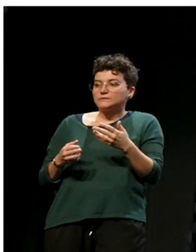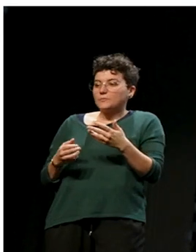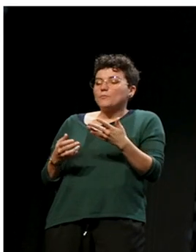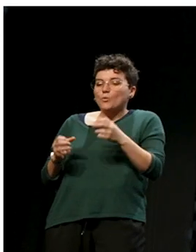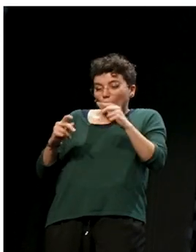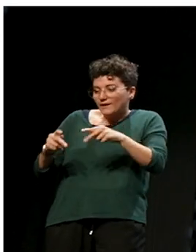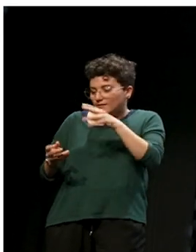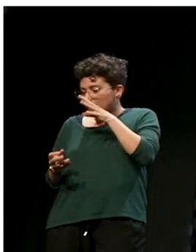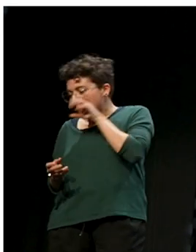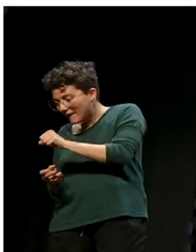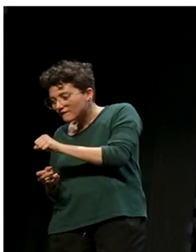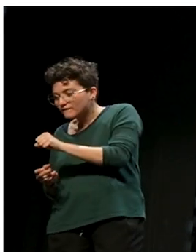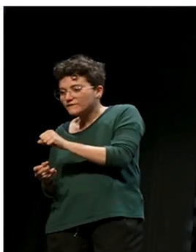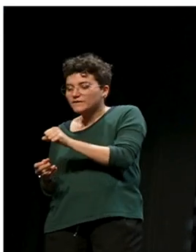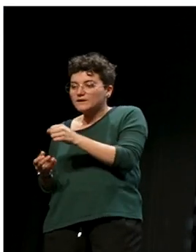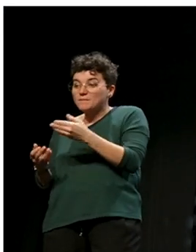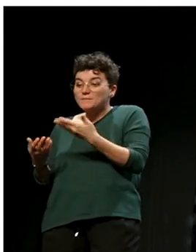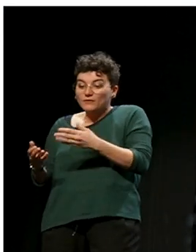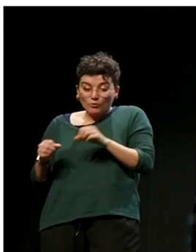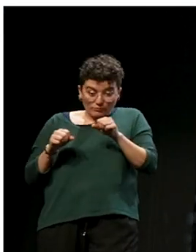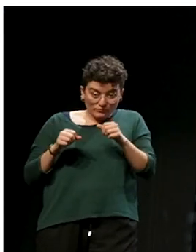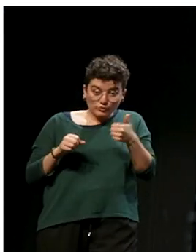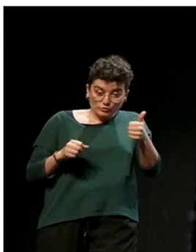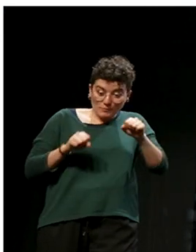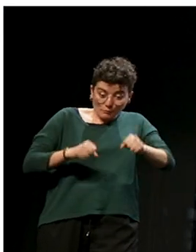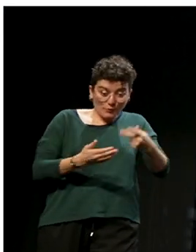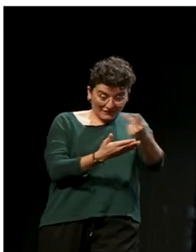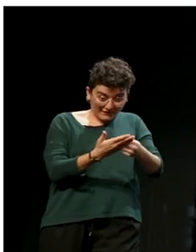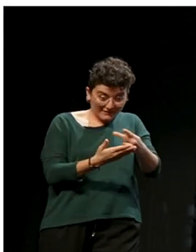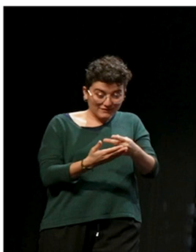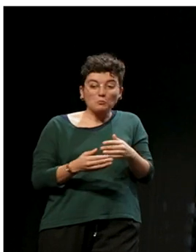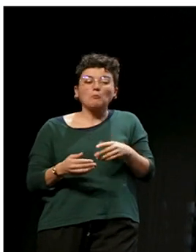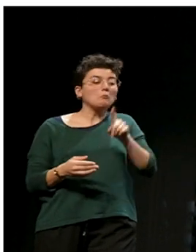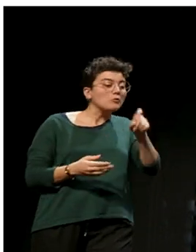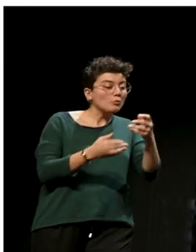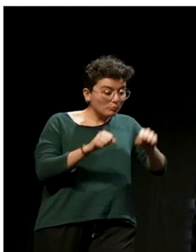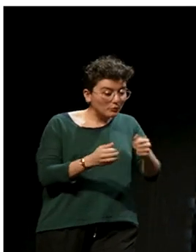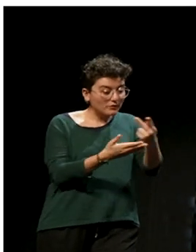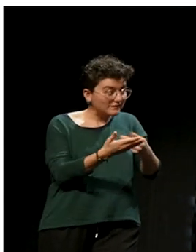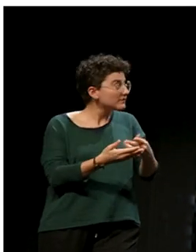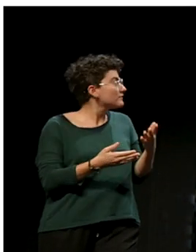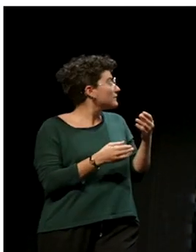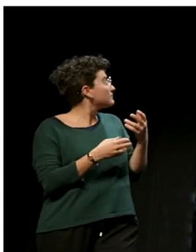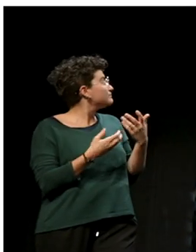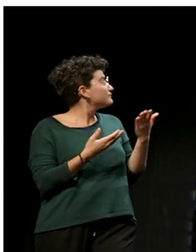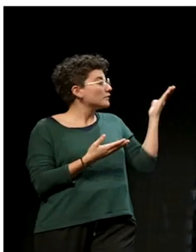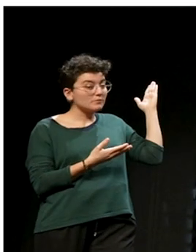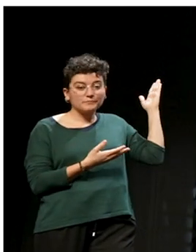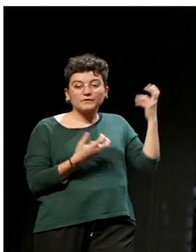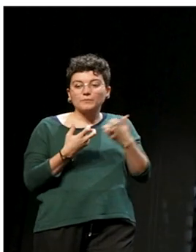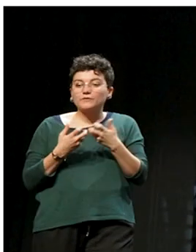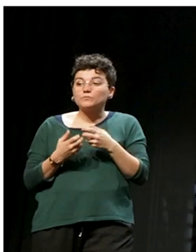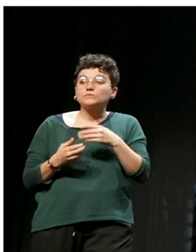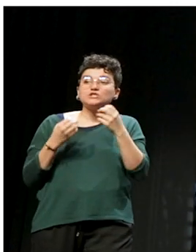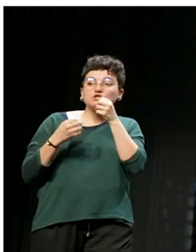OK, tu reconnais des chats, mais maintenant, est-ce que tu peux me dessiner un chat ? Donc, tu peux mettre l'image suivante et voilà ce qui est sorti. Donc pour lui, voilà, ça, ce sont des